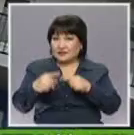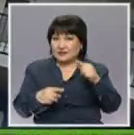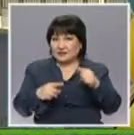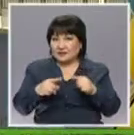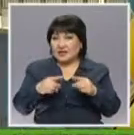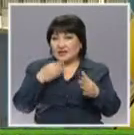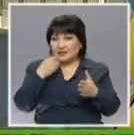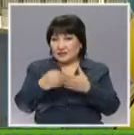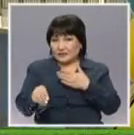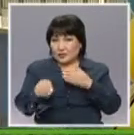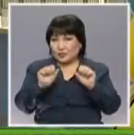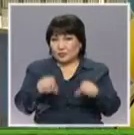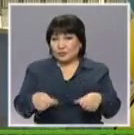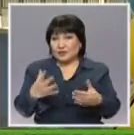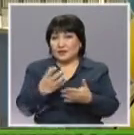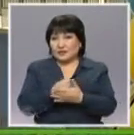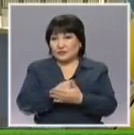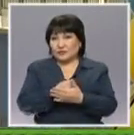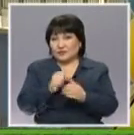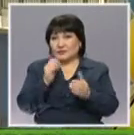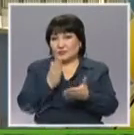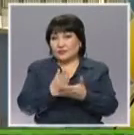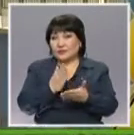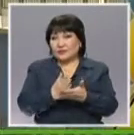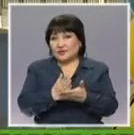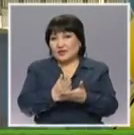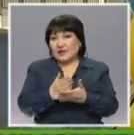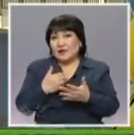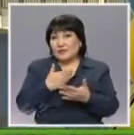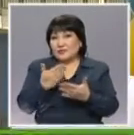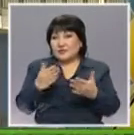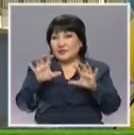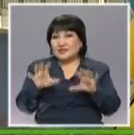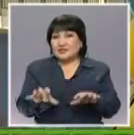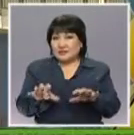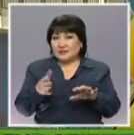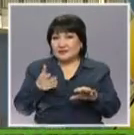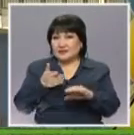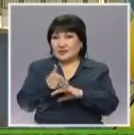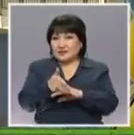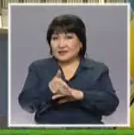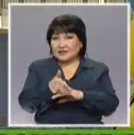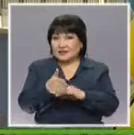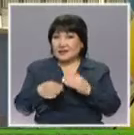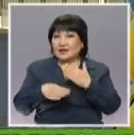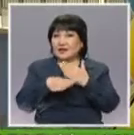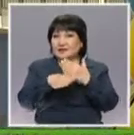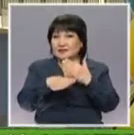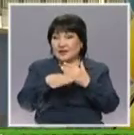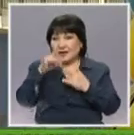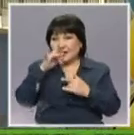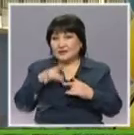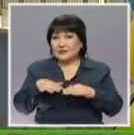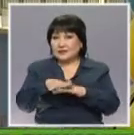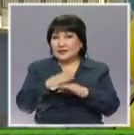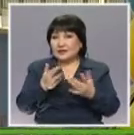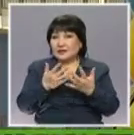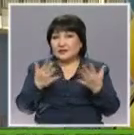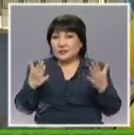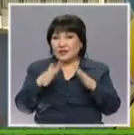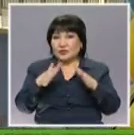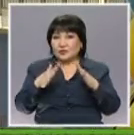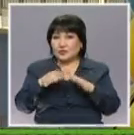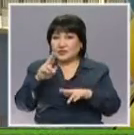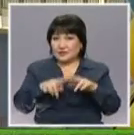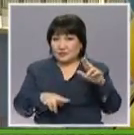отыр. Біздің президенттің саясатының арқасында Қазақстанда қанша үйлер салып отыр өздері